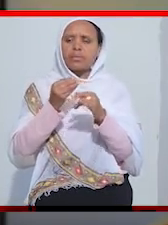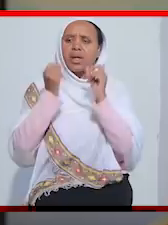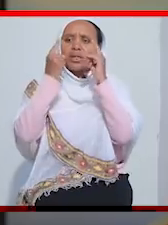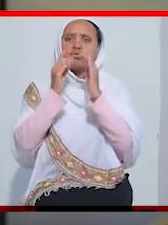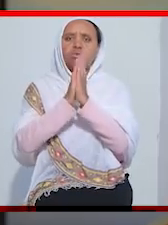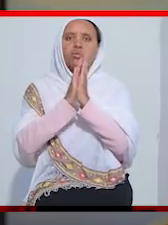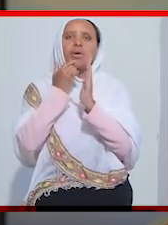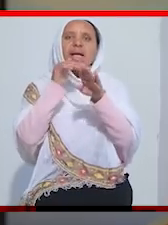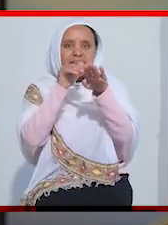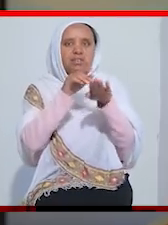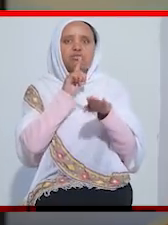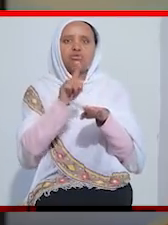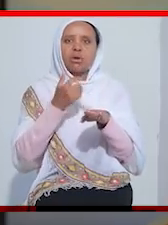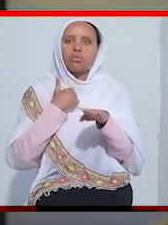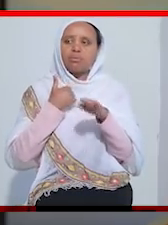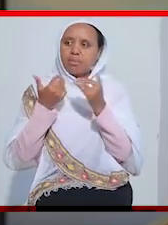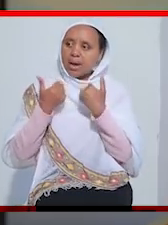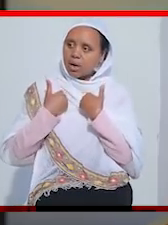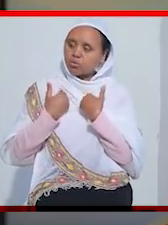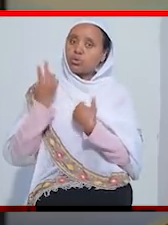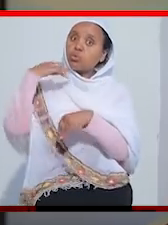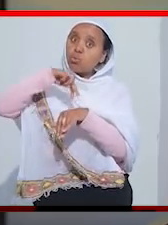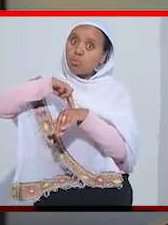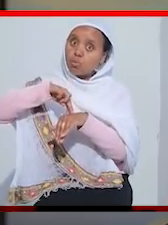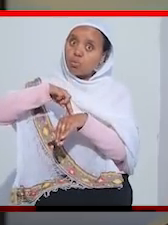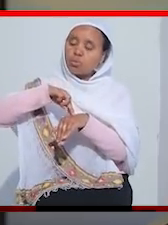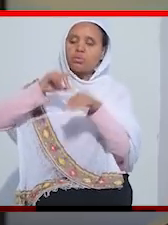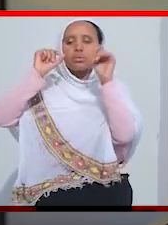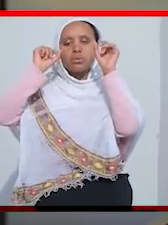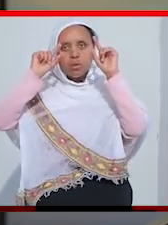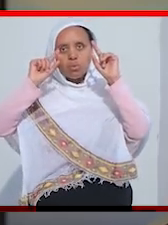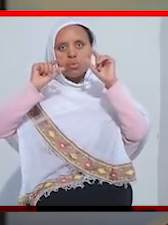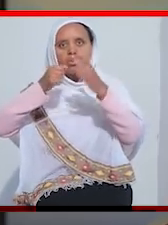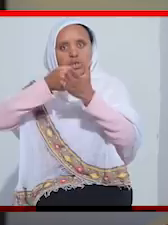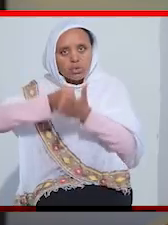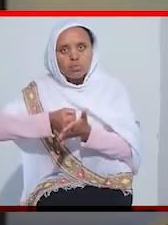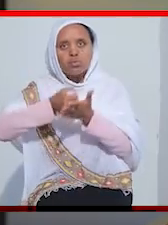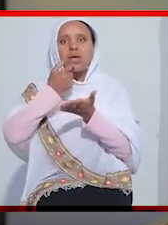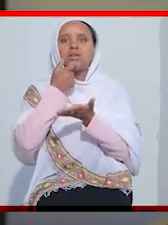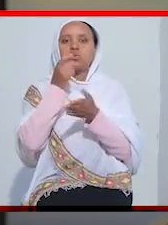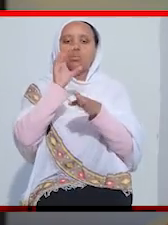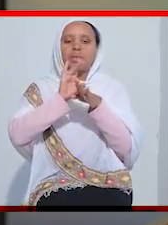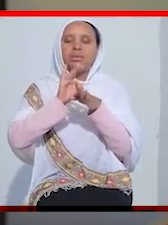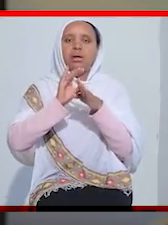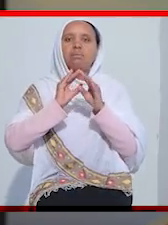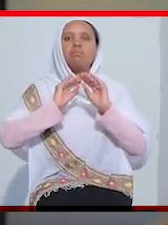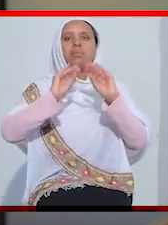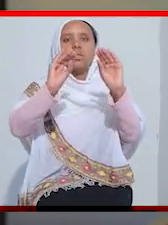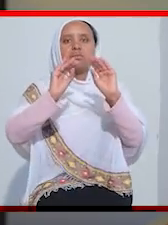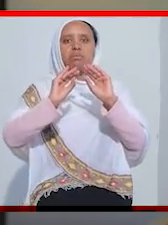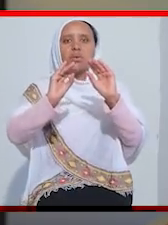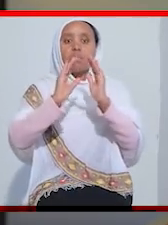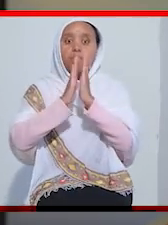ተግታችሁ ጸልዩ ብላ እየቀሰቀሰች ነው ያለችው። በያላችሁበት ቁሙ፣ ትጉ፣ ጽኑ እያለች ነው ቤተ